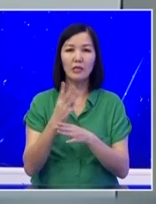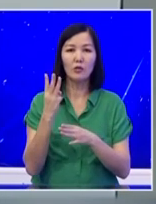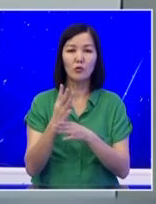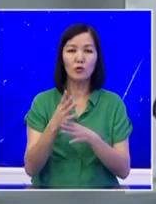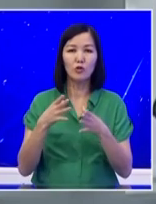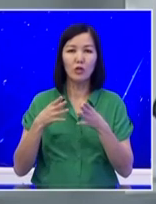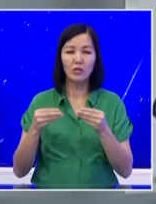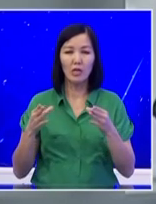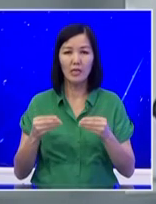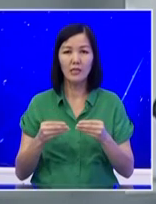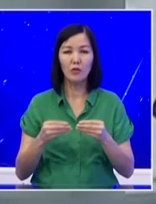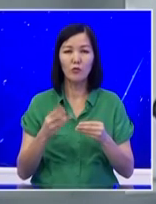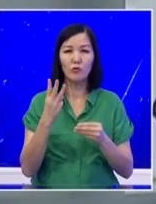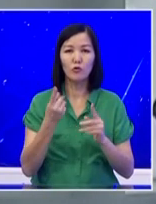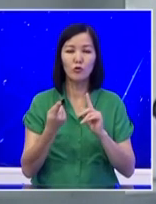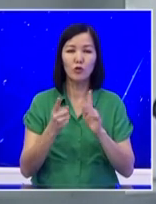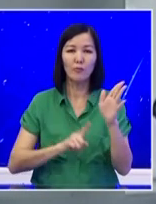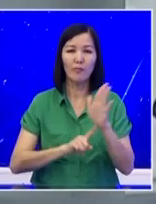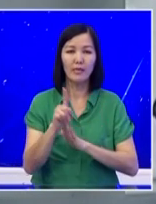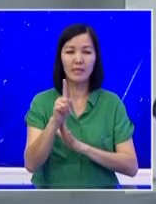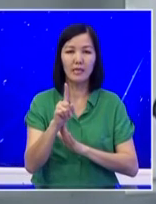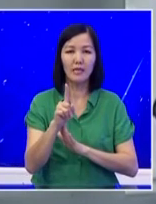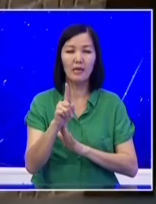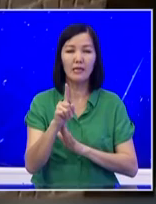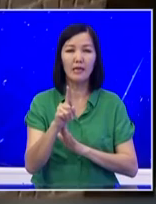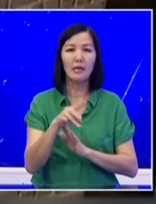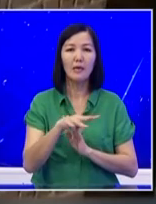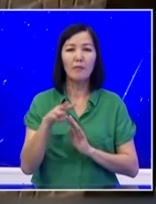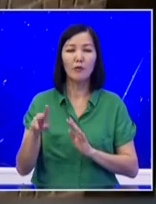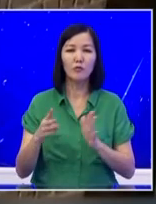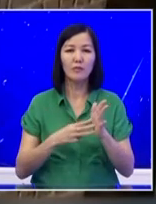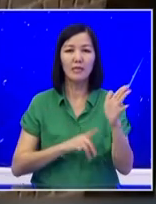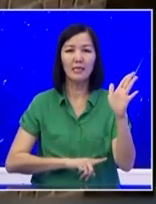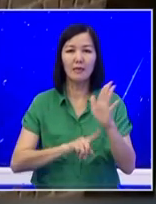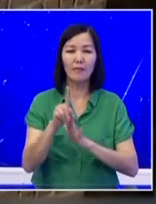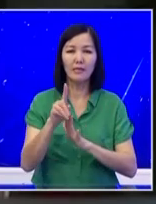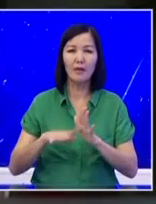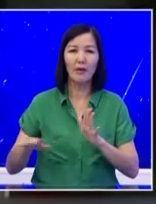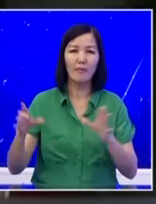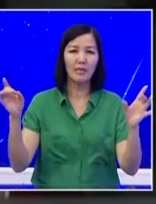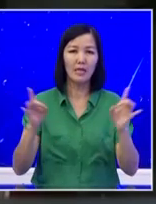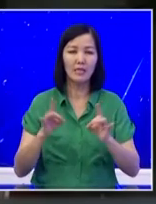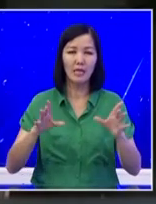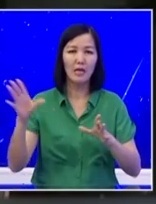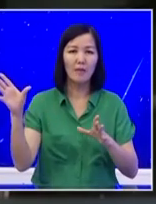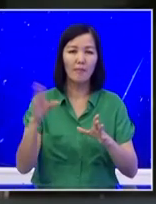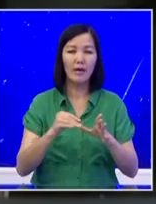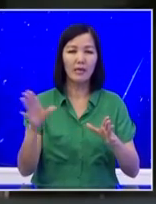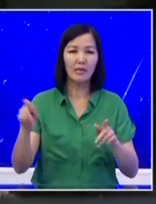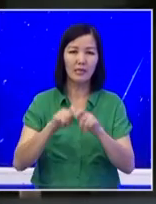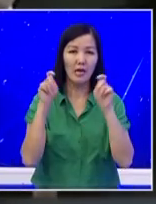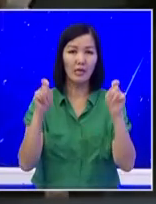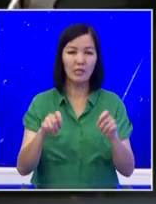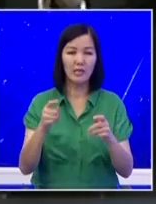кезеңіне өтуді мақұлдады. Елдің премьер-министрі Софи Уильмес маусымның 8-нен бастап аймақтағы мейрамхана, бар мен кафелердің